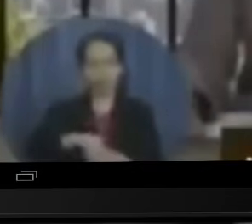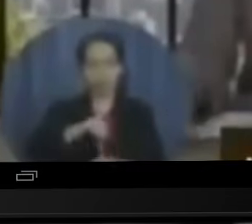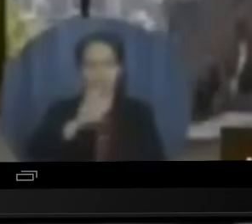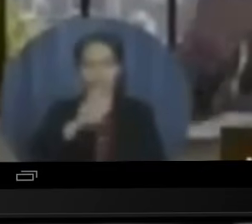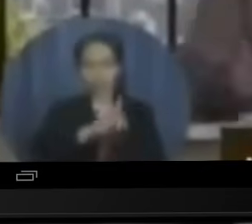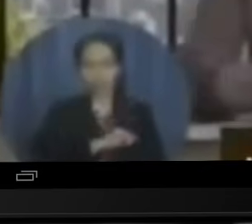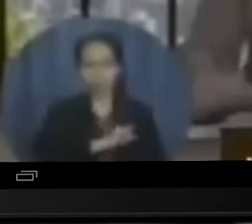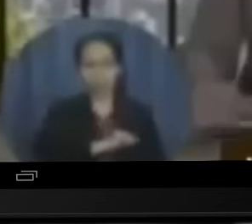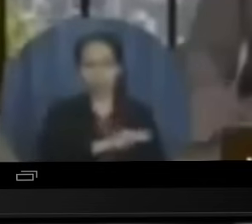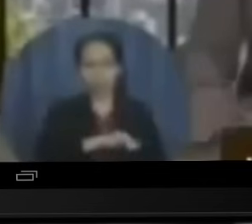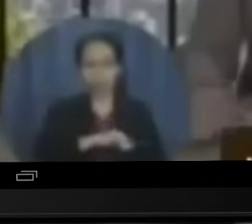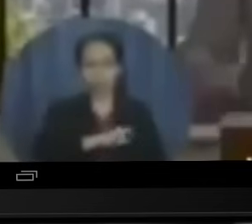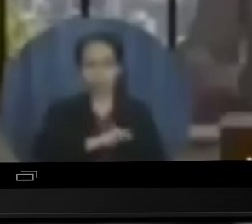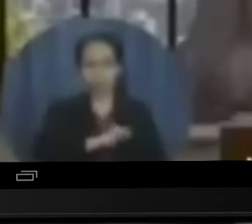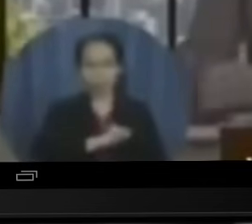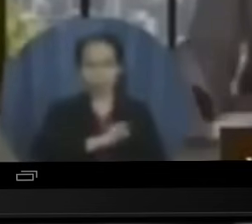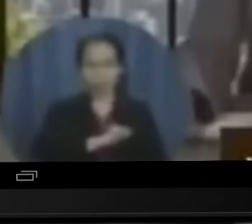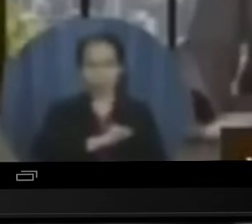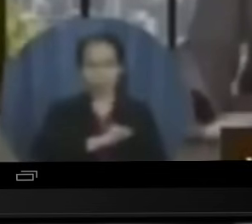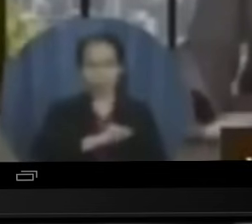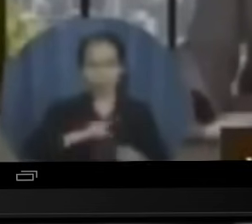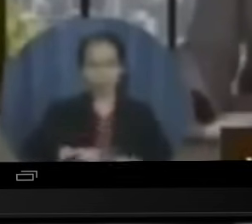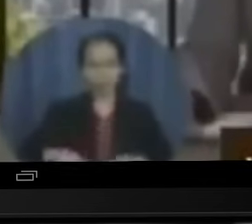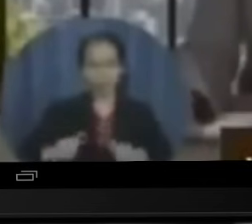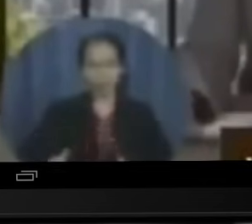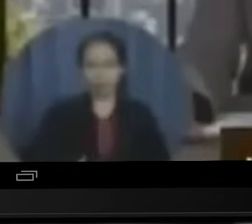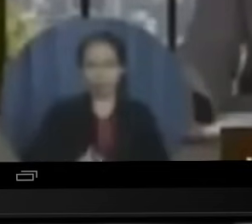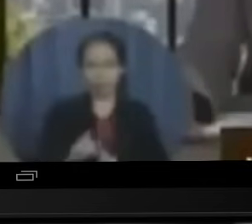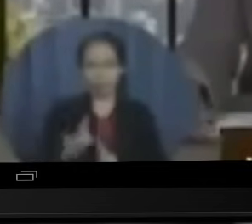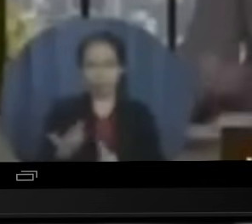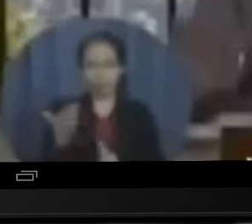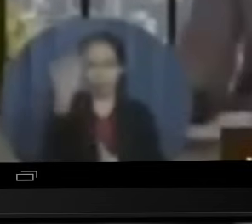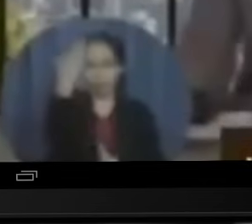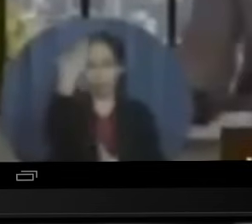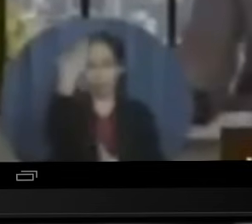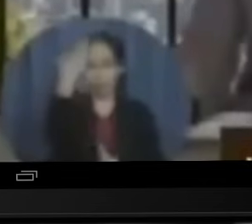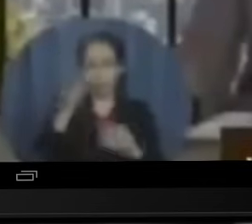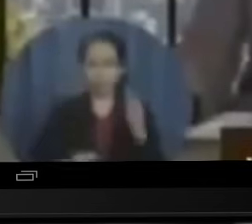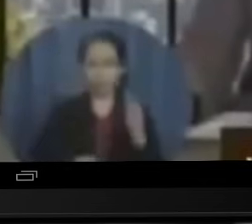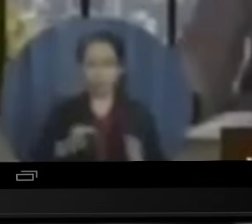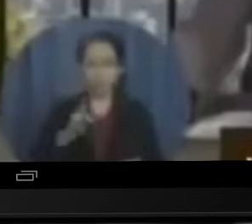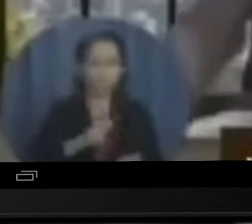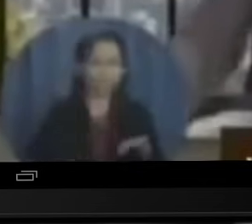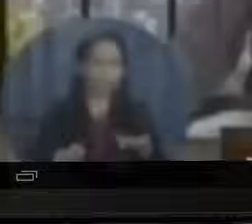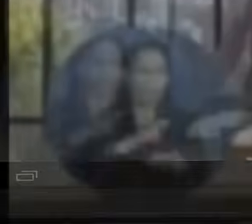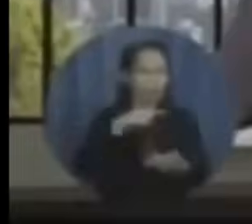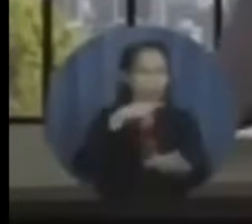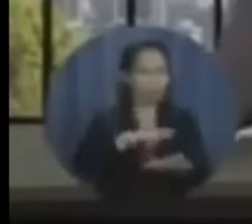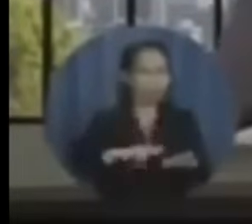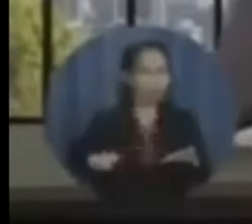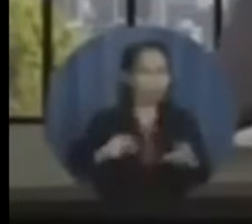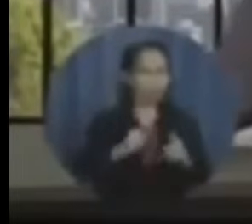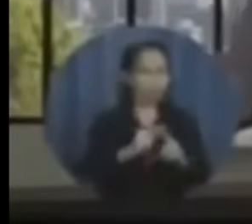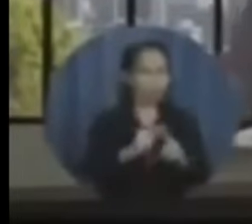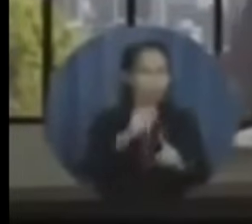yon, nasa iyong kalooban, ikaw ang nakakaalam ko, itinatakwil mo ba o hindi naman tinatakwil, ikaw na rin ang